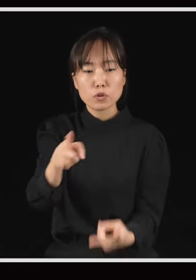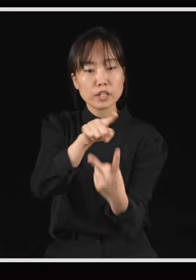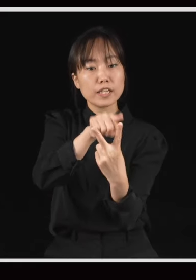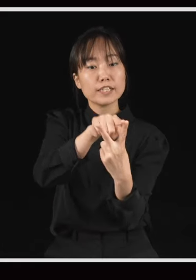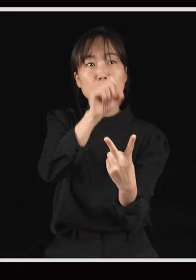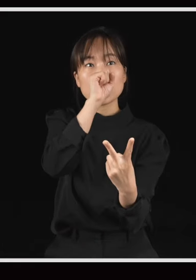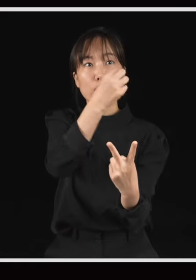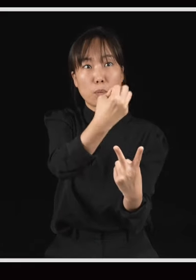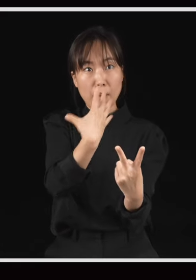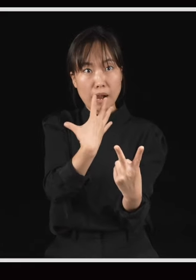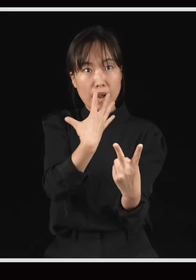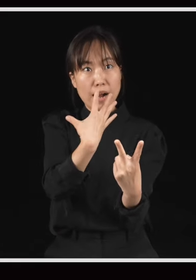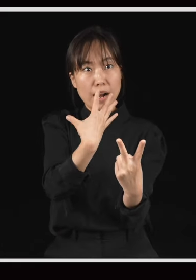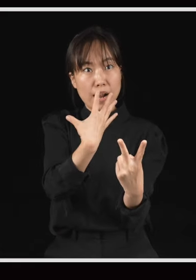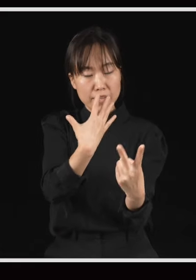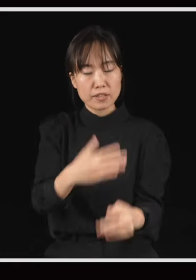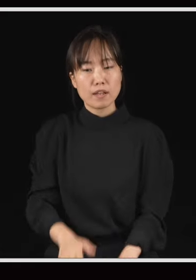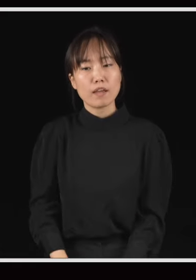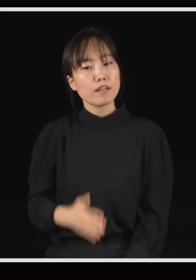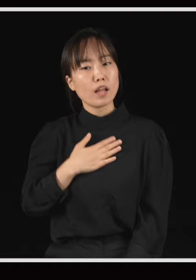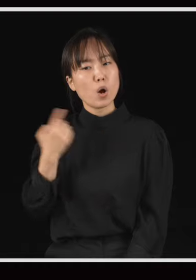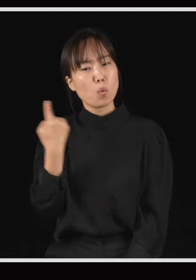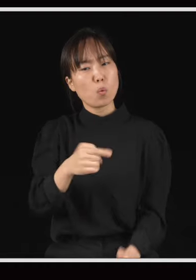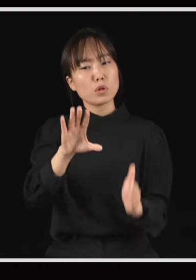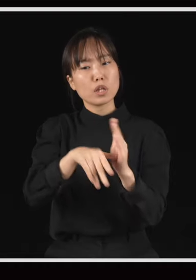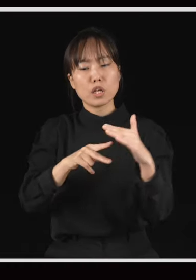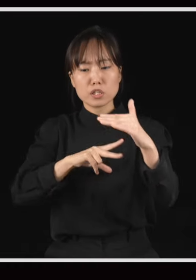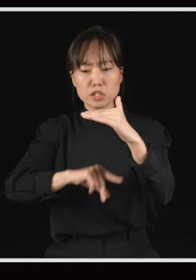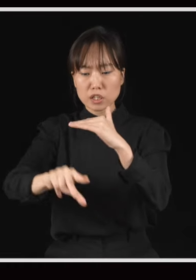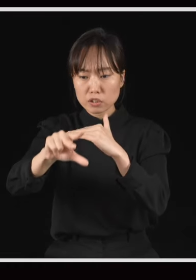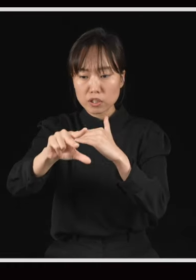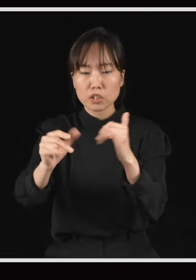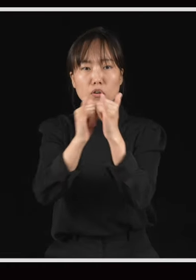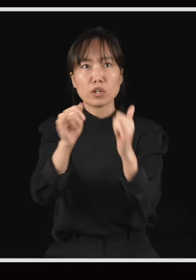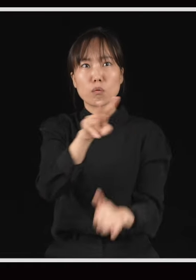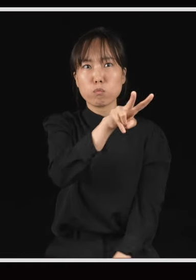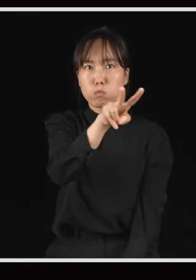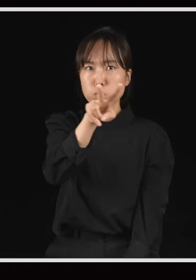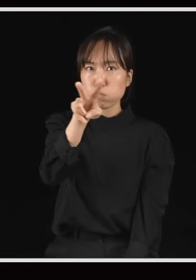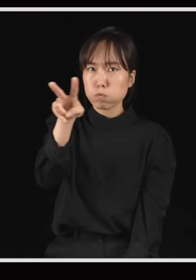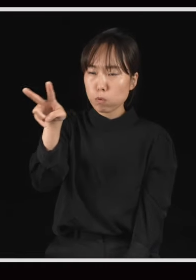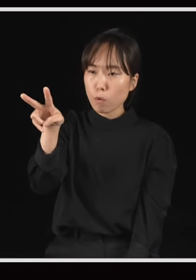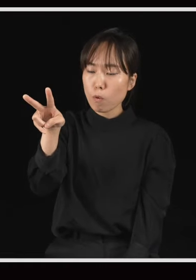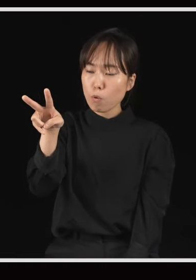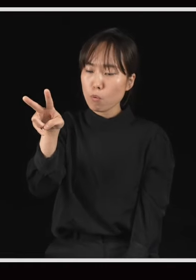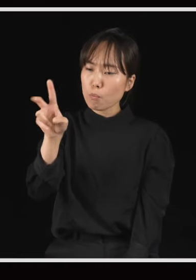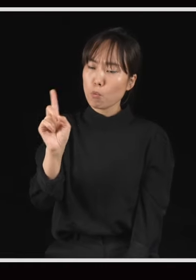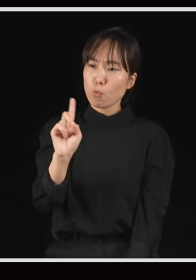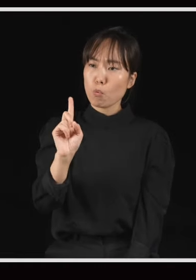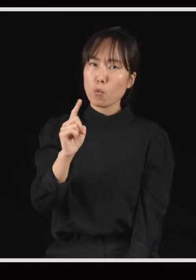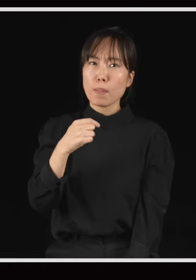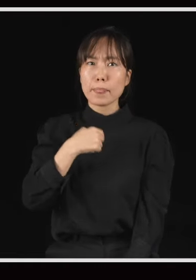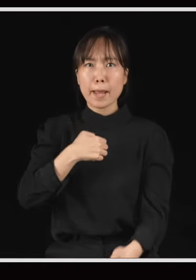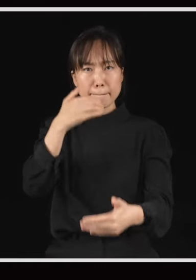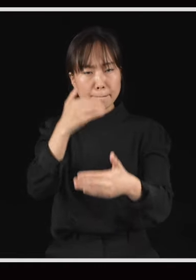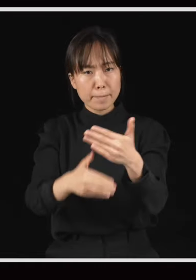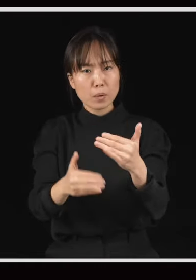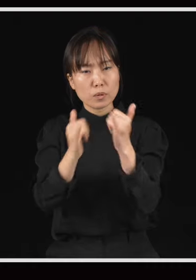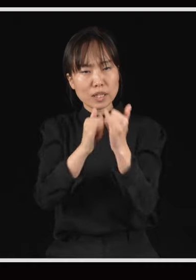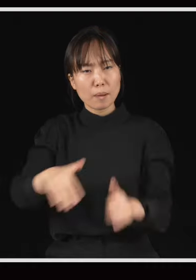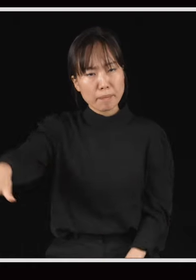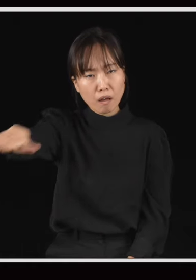오른쪽이 좋다고 하셨지만 제가 오늘 여기 지하철을 타고 왔는데 거의 대부분의